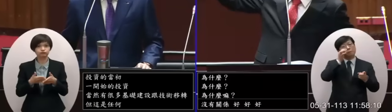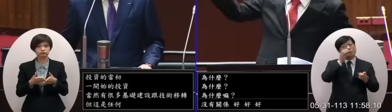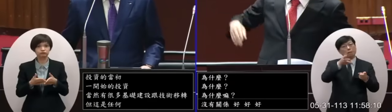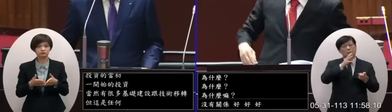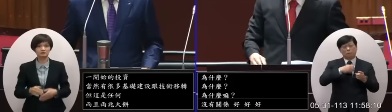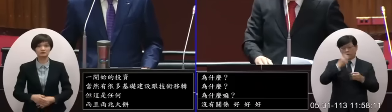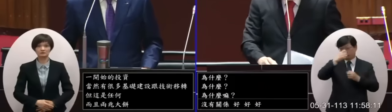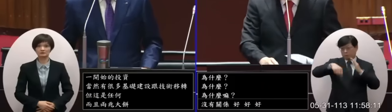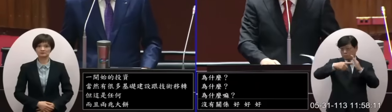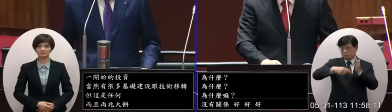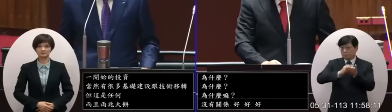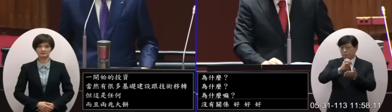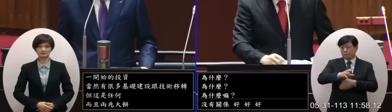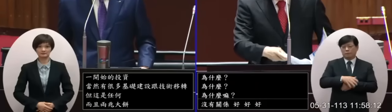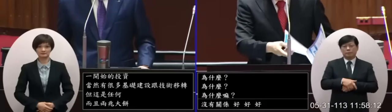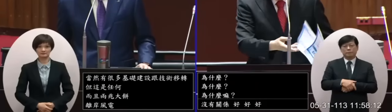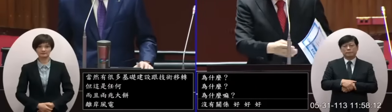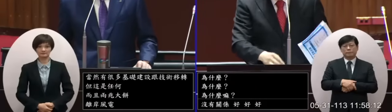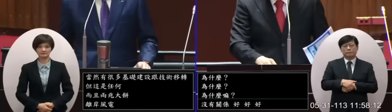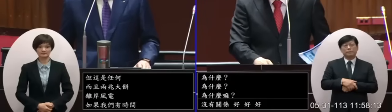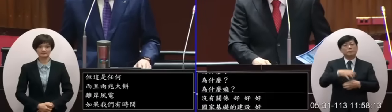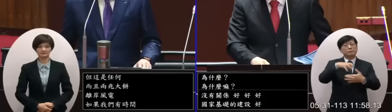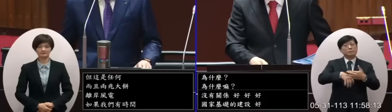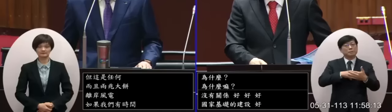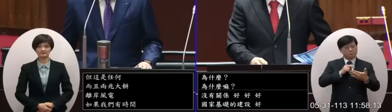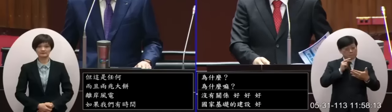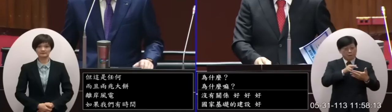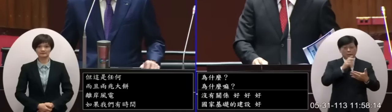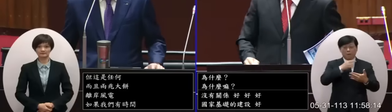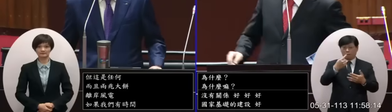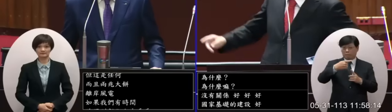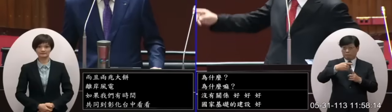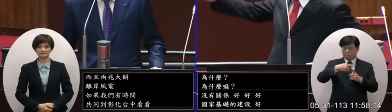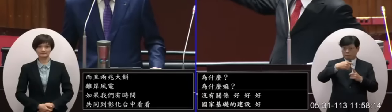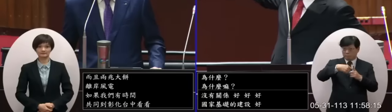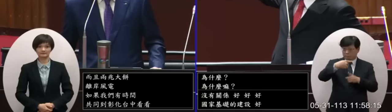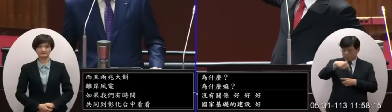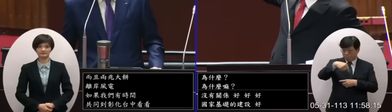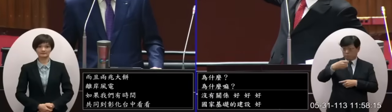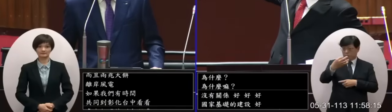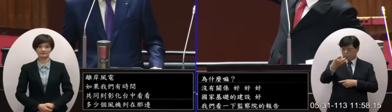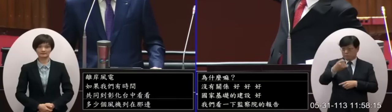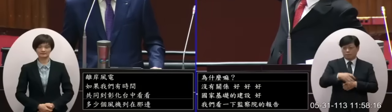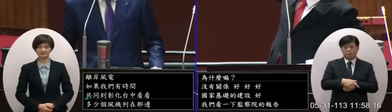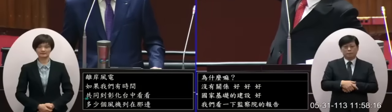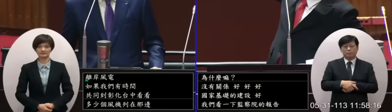看一下监察院的报告，好，监察院的报告认为一度电应该是招标多少钱？看清楚，